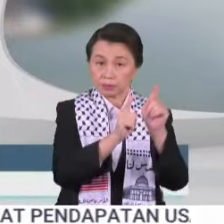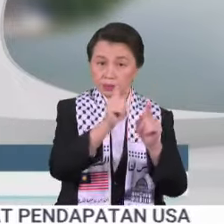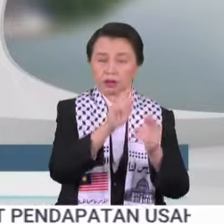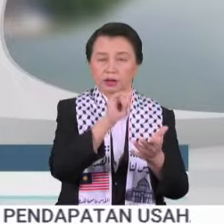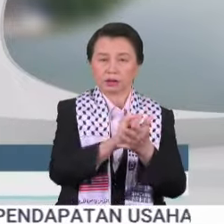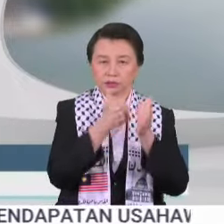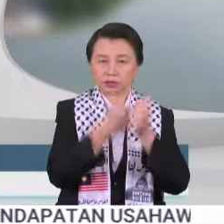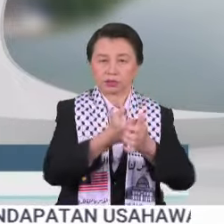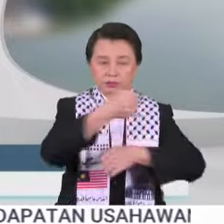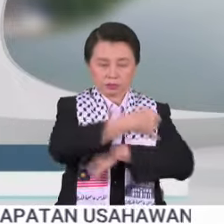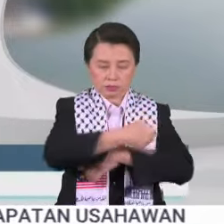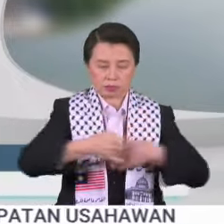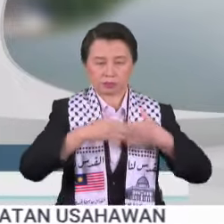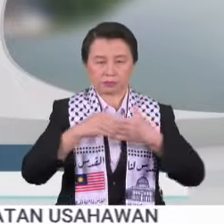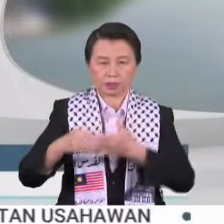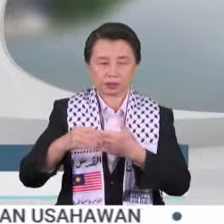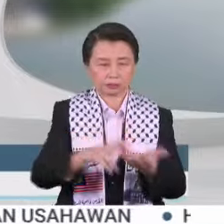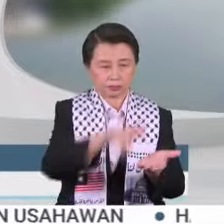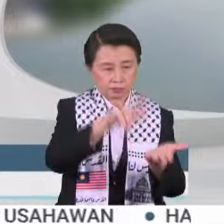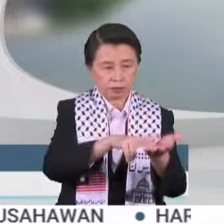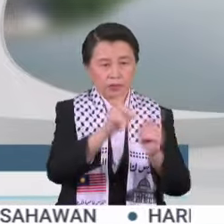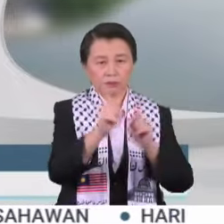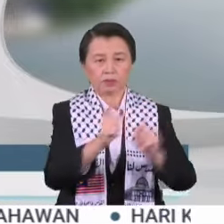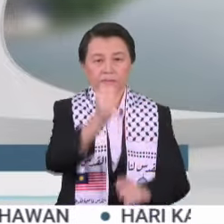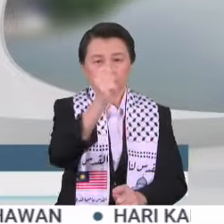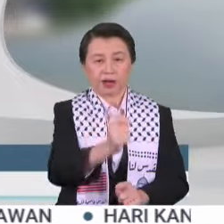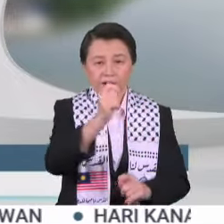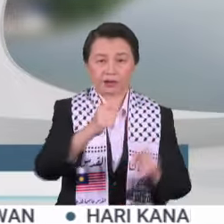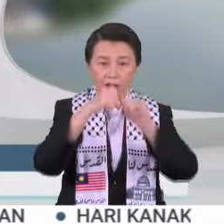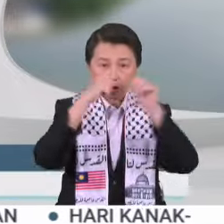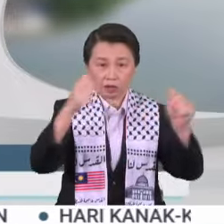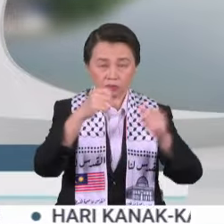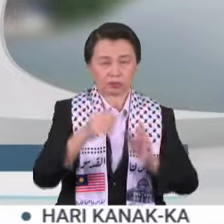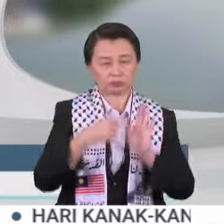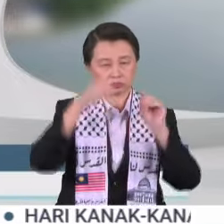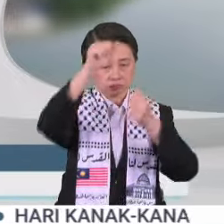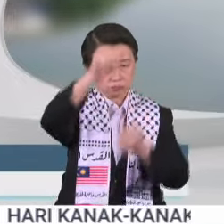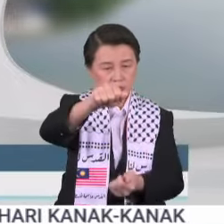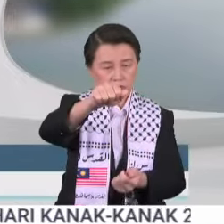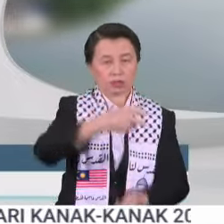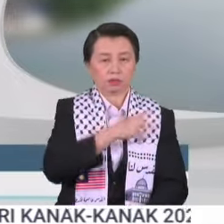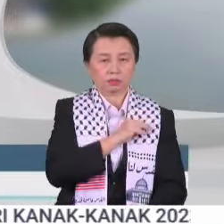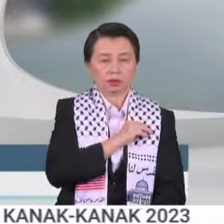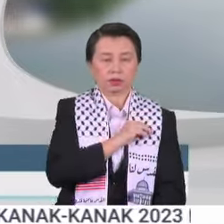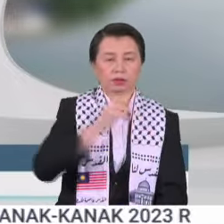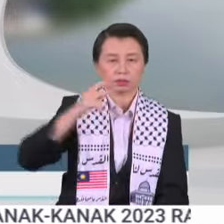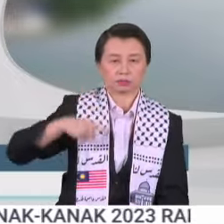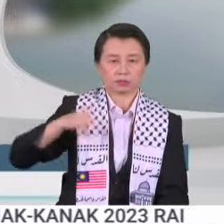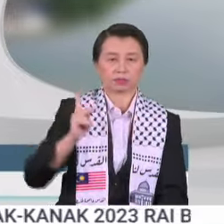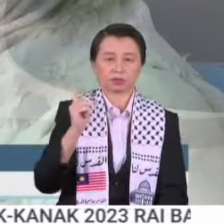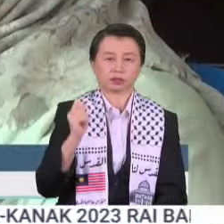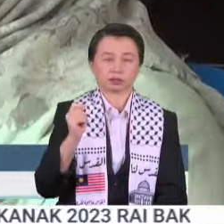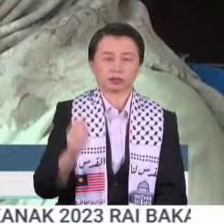adalah mengikut garis panduan penarafan bintang tandas awam yang dikeluarkan Kementerian Perumahan dan Kerajaan